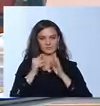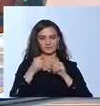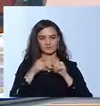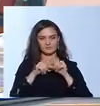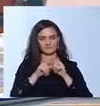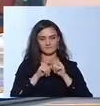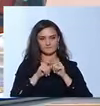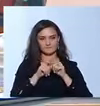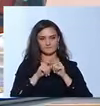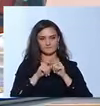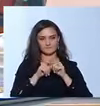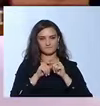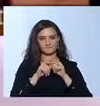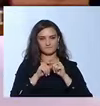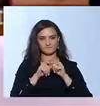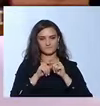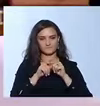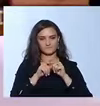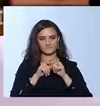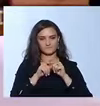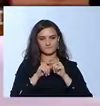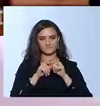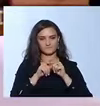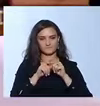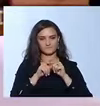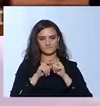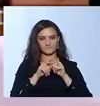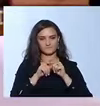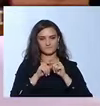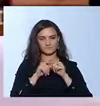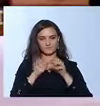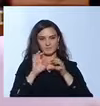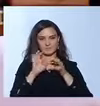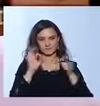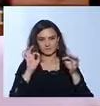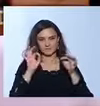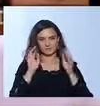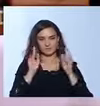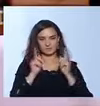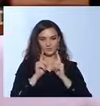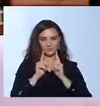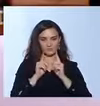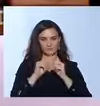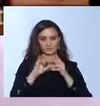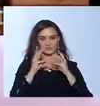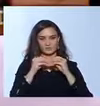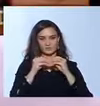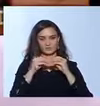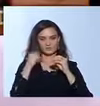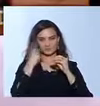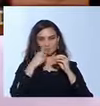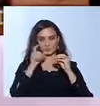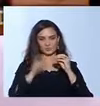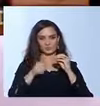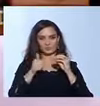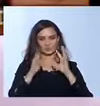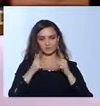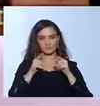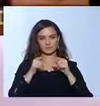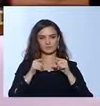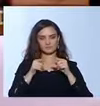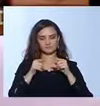ფაზა შემოკლდება. დიახ, და განიცდის შედარებით ესეთ დაწრულება დამოკლებას. ზოგადად აი ფიზიოლოგიურად როგორ ხდება,